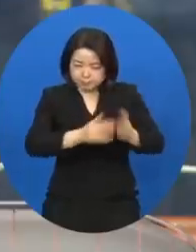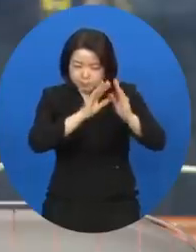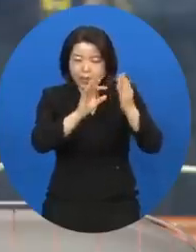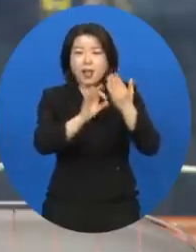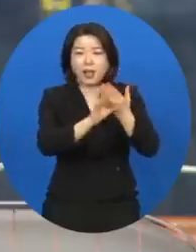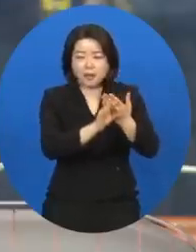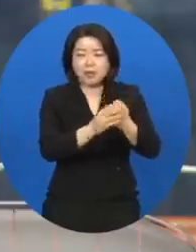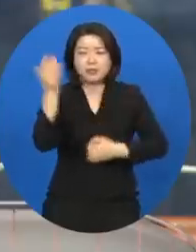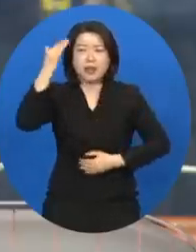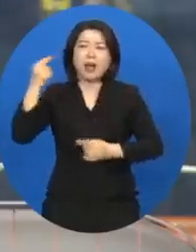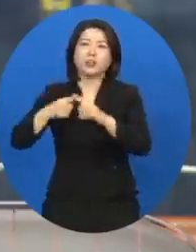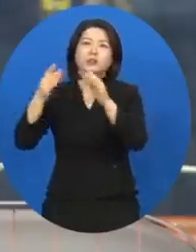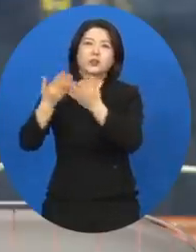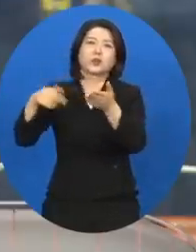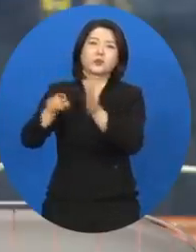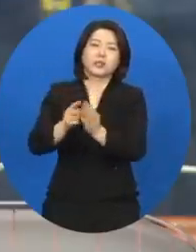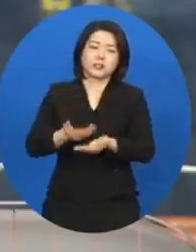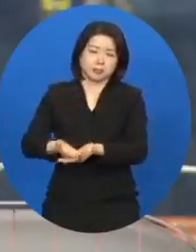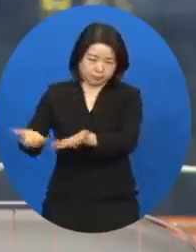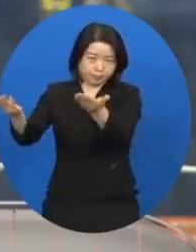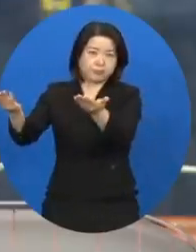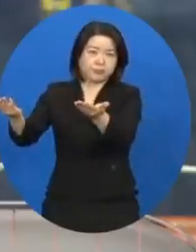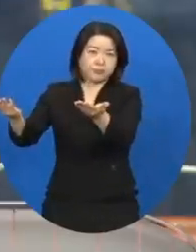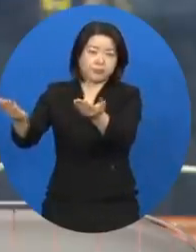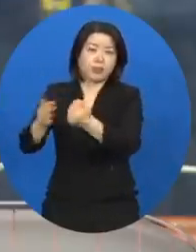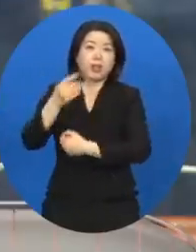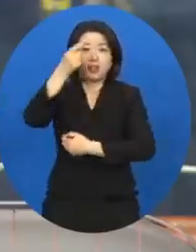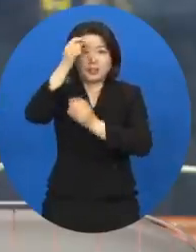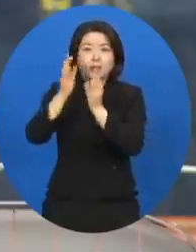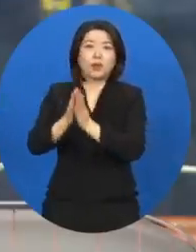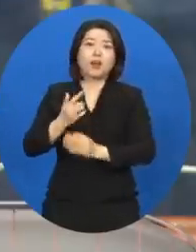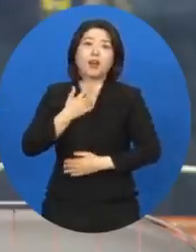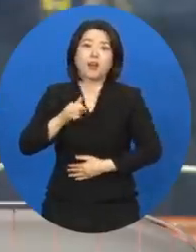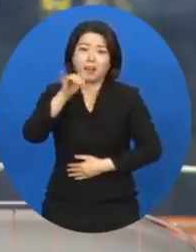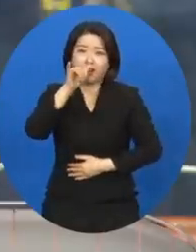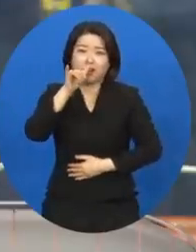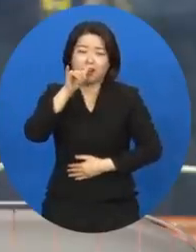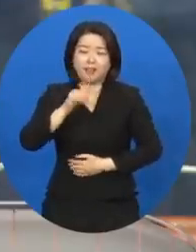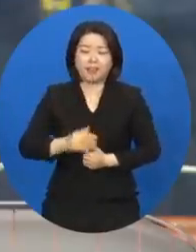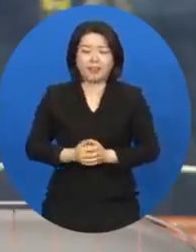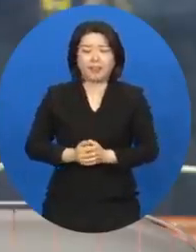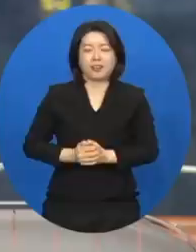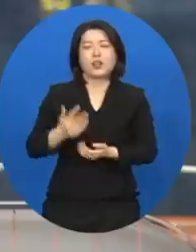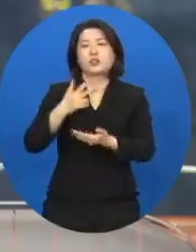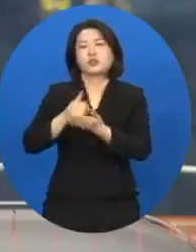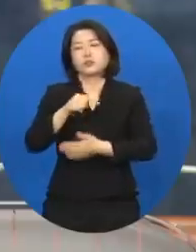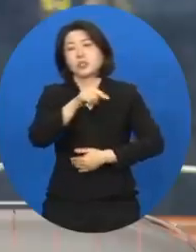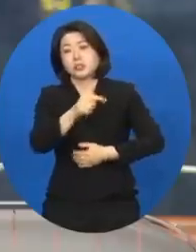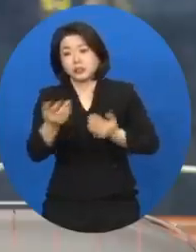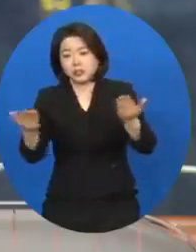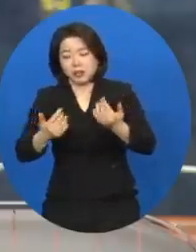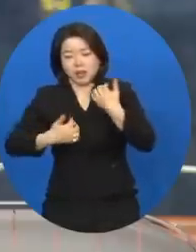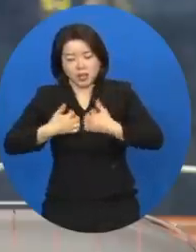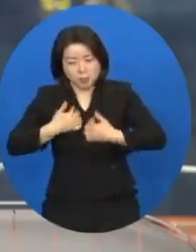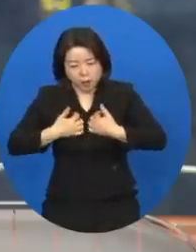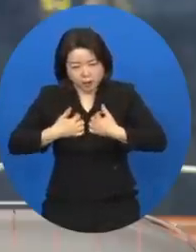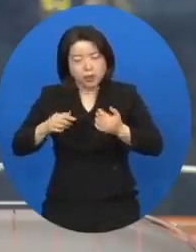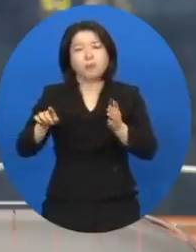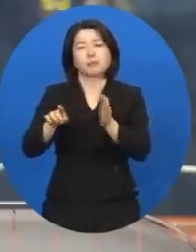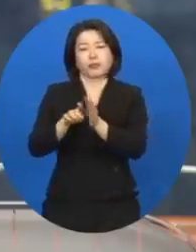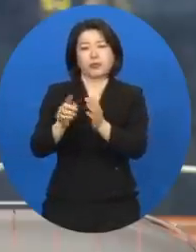위해서 내어놓겠습니다. 그렇게 기도했고 또 주님이 그렇게 하기를 기뻐하신다고 믿었기 때문이에요.